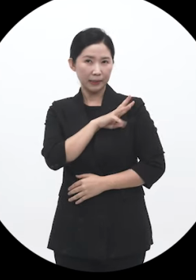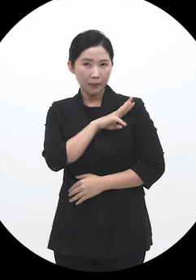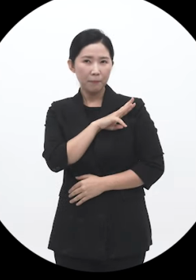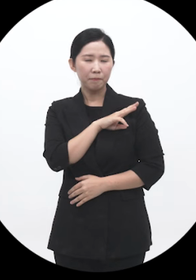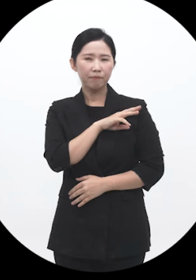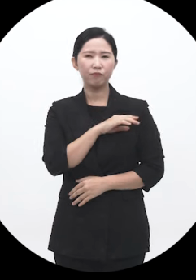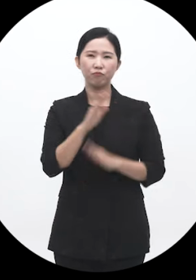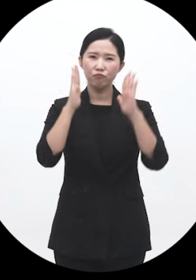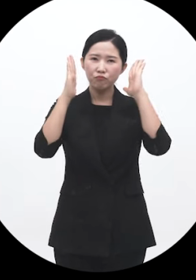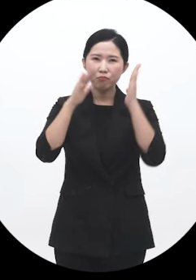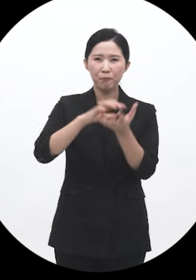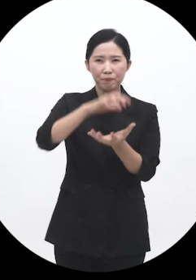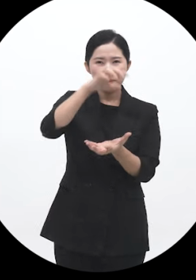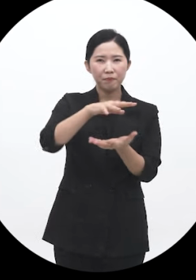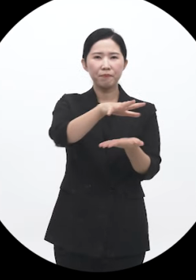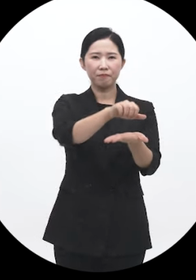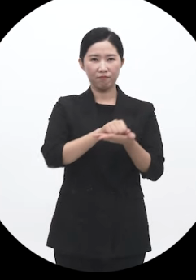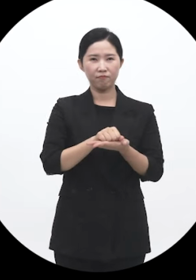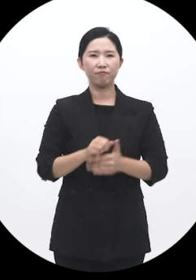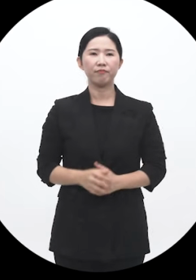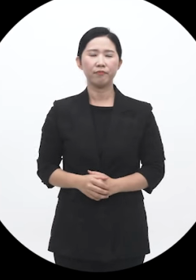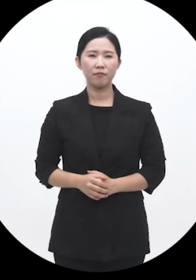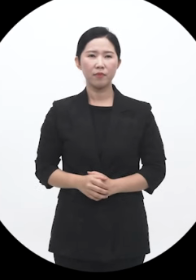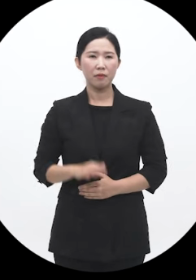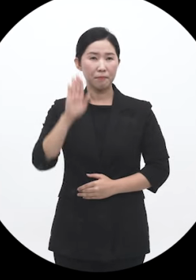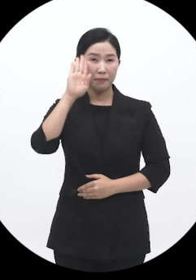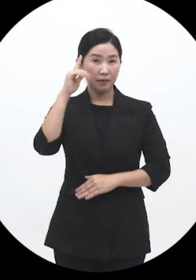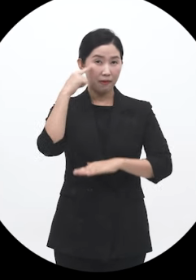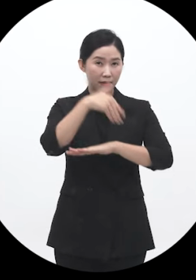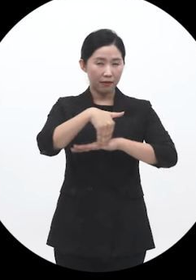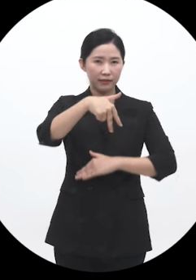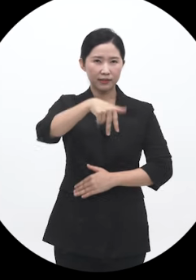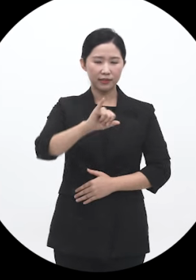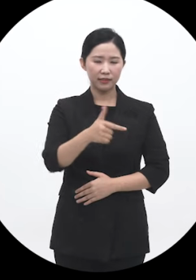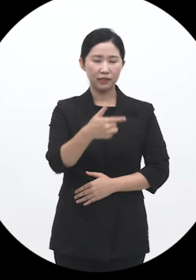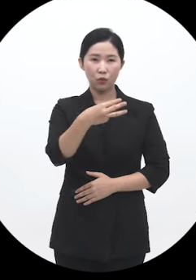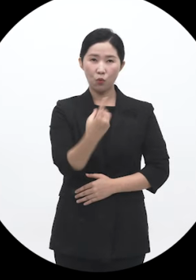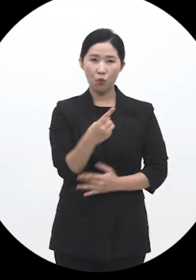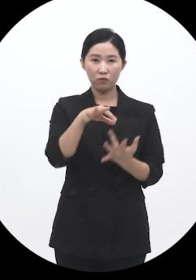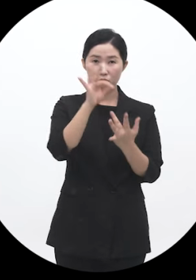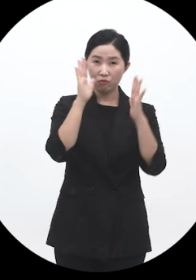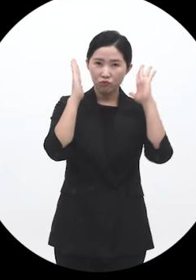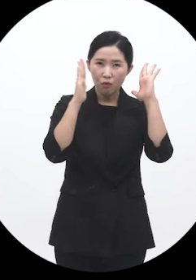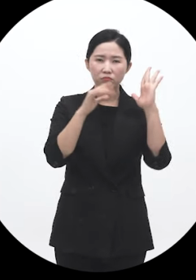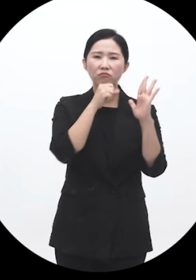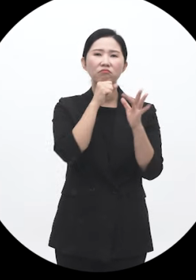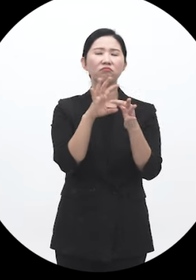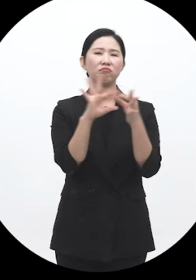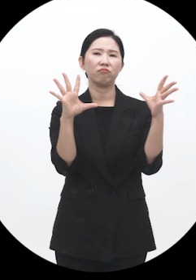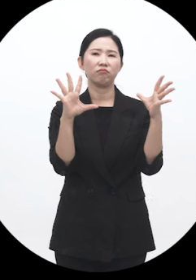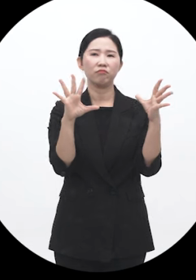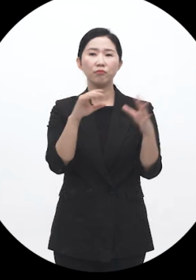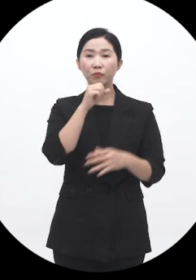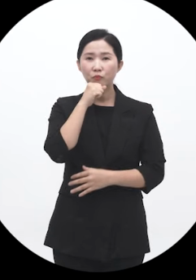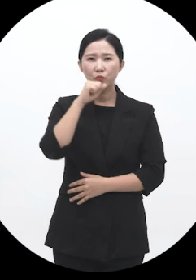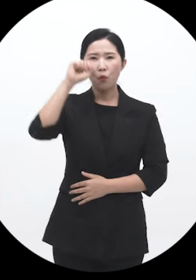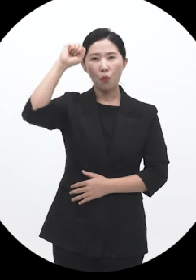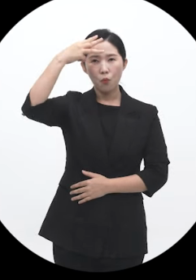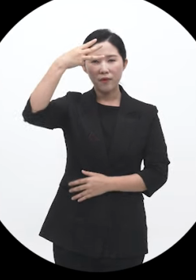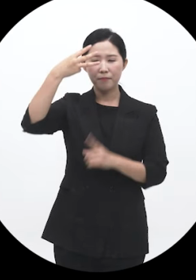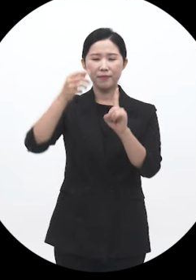반영됩니다. 진로 선택 과목은 반영되지 않고 3학년 1학기까지의 성적만